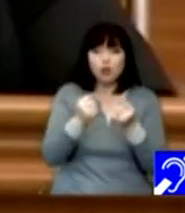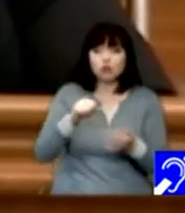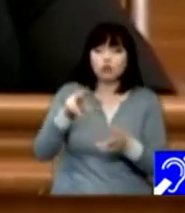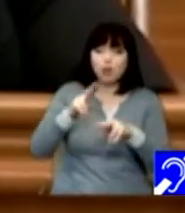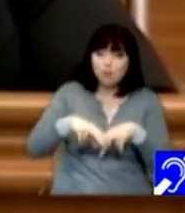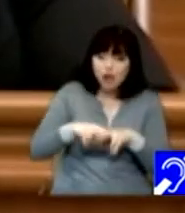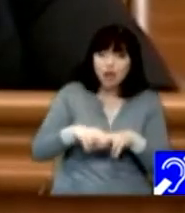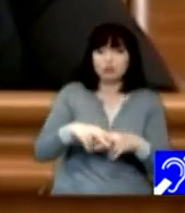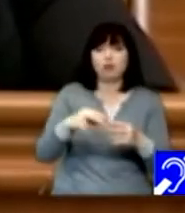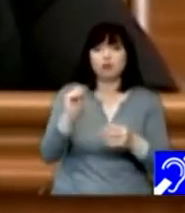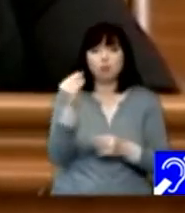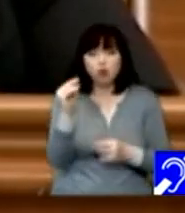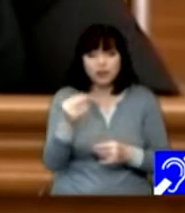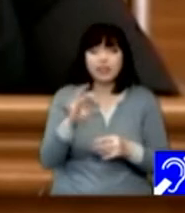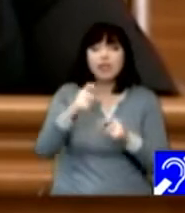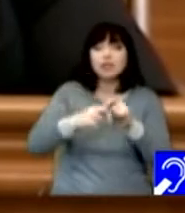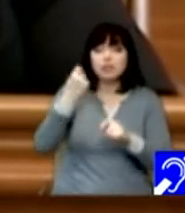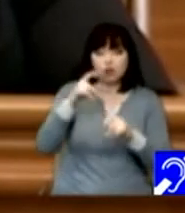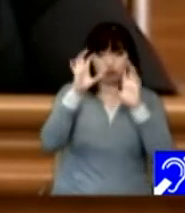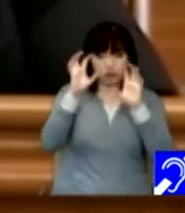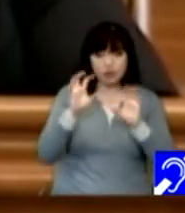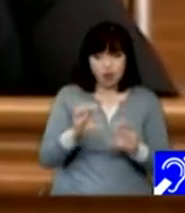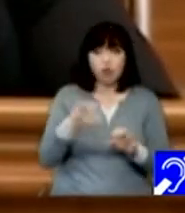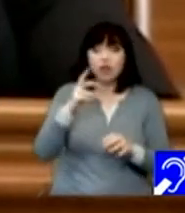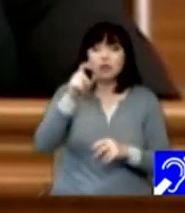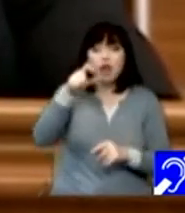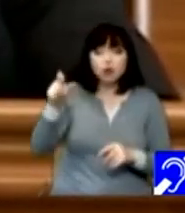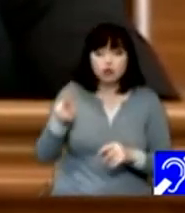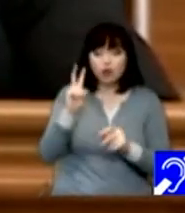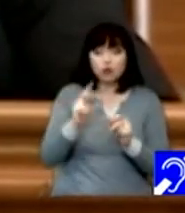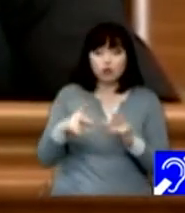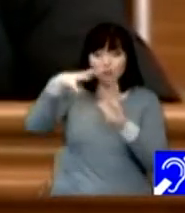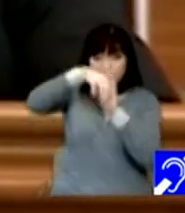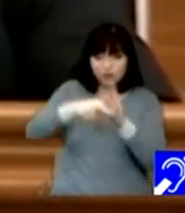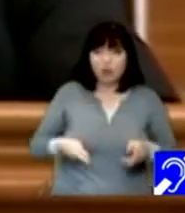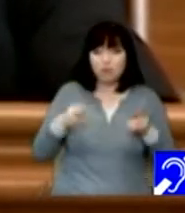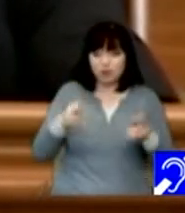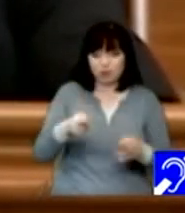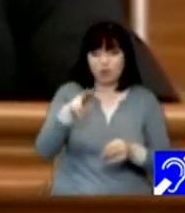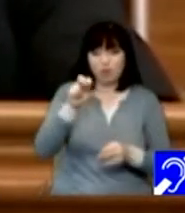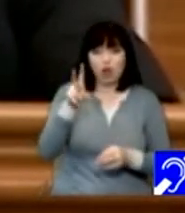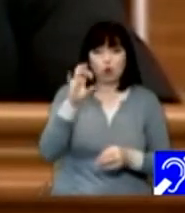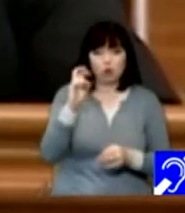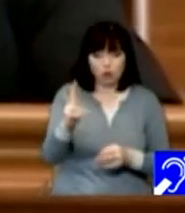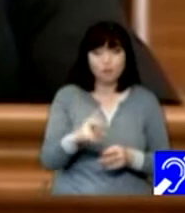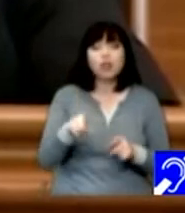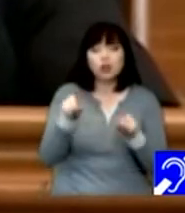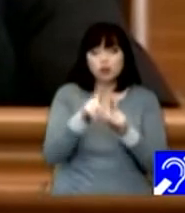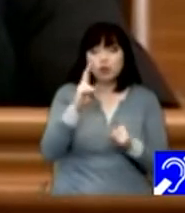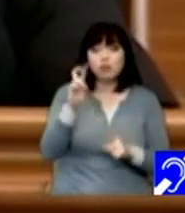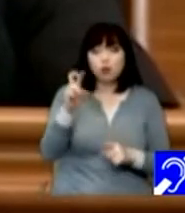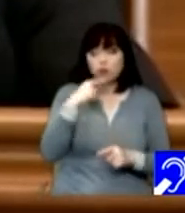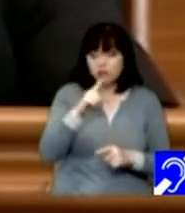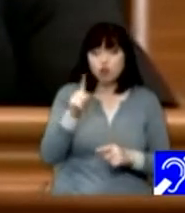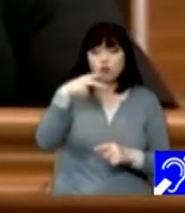și pașapoarte cu încălcarea prevederilor legale pentru persoane din anturajul lui Plahotniuc. Într-un mesaj video, Constantin Botnar a declarat recent